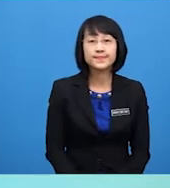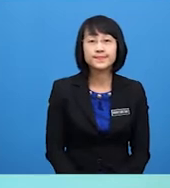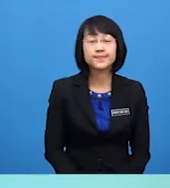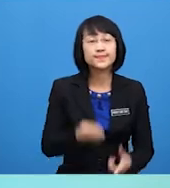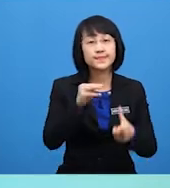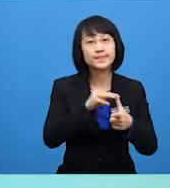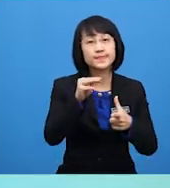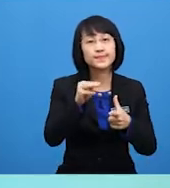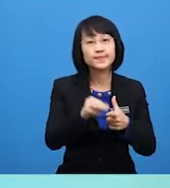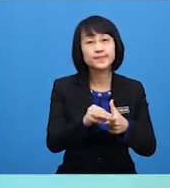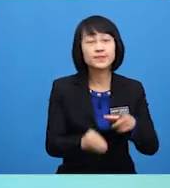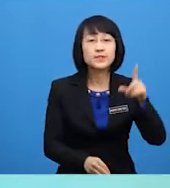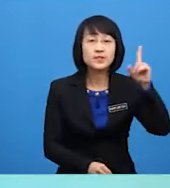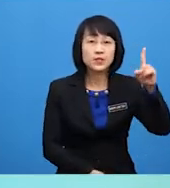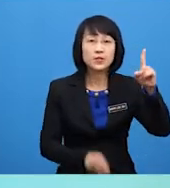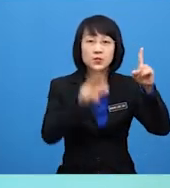Maka,